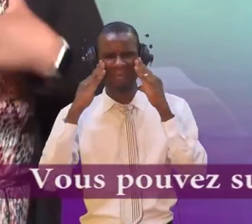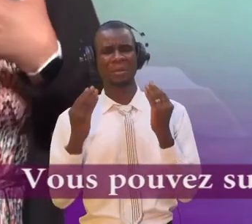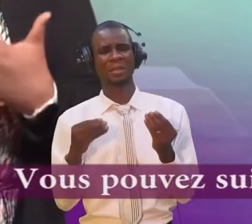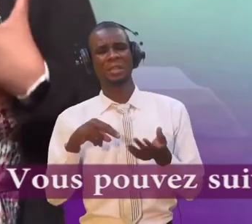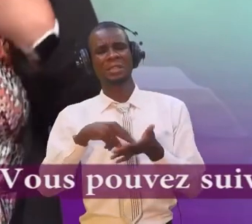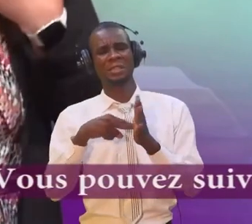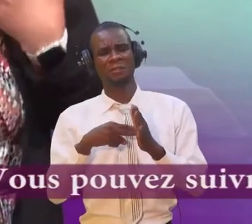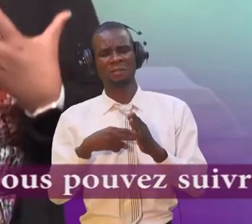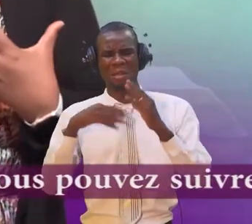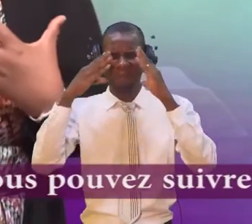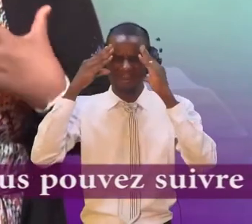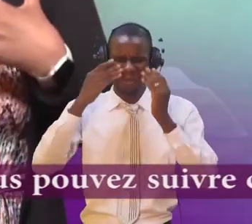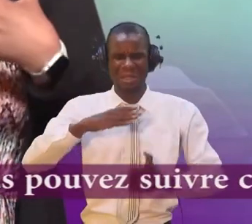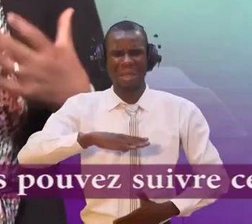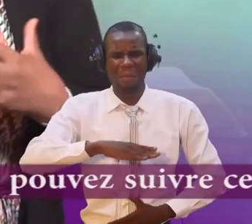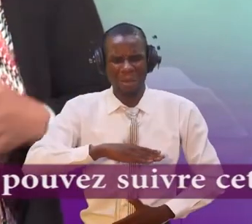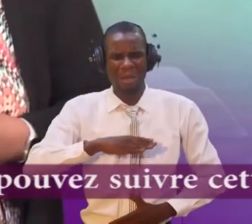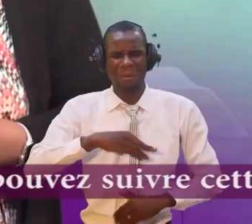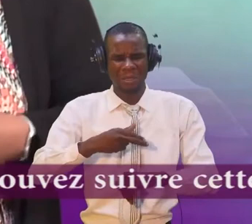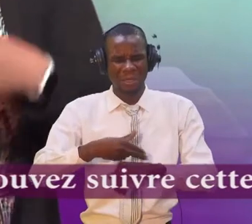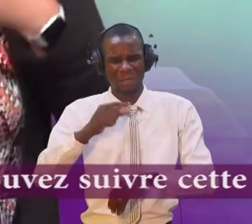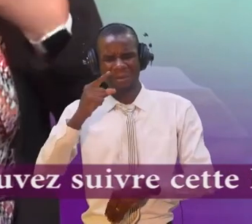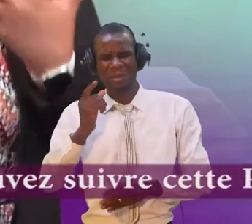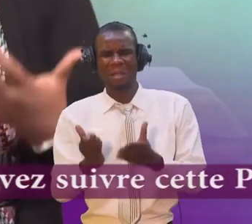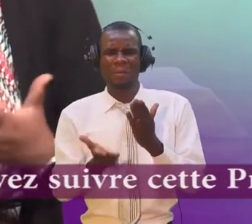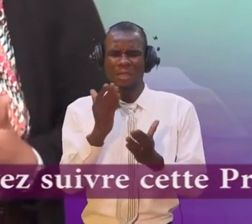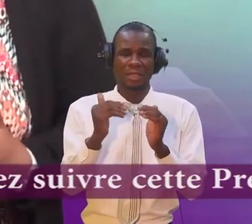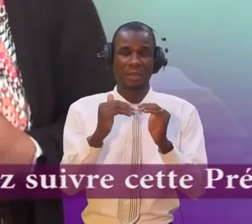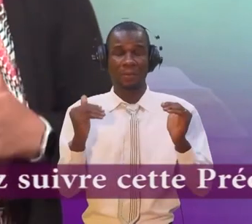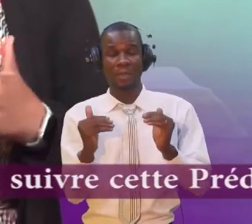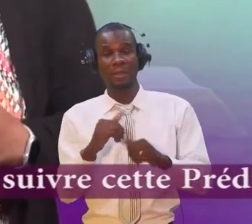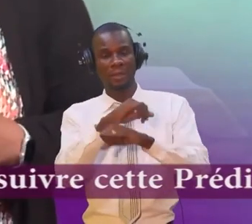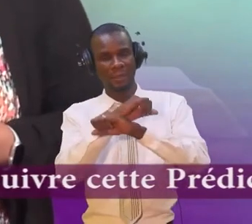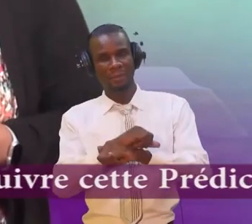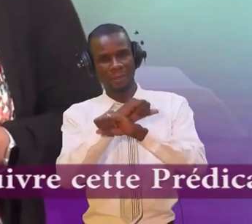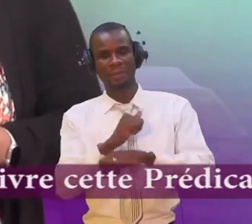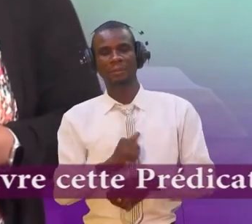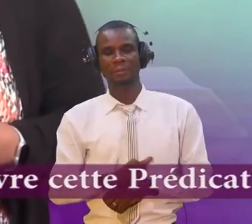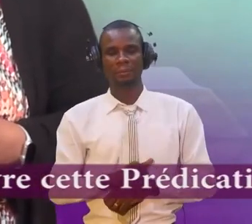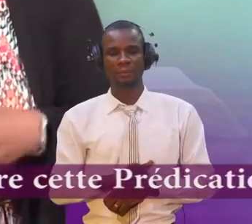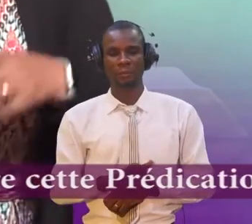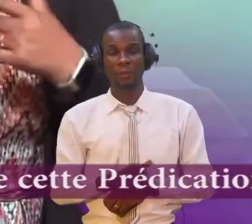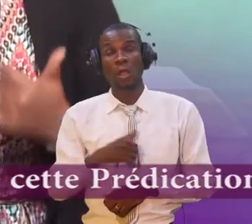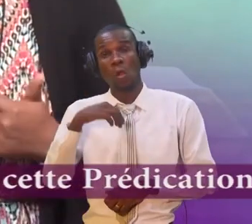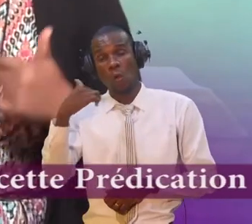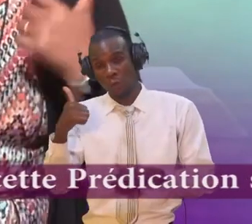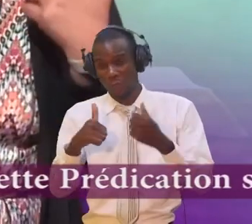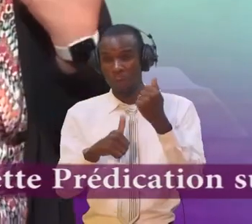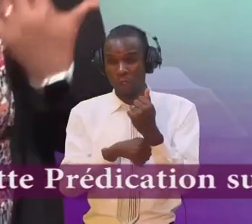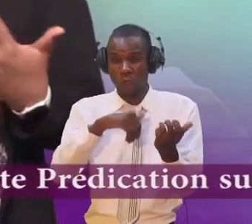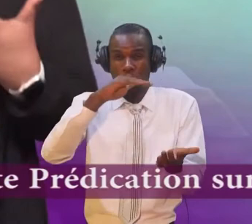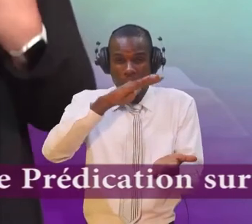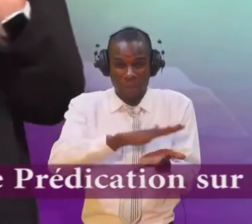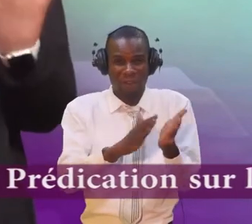Ukipata shida ya huzuni isiyo ya kawaida tu, unaweza kukaa kama watu